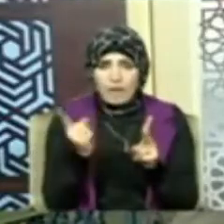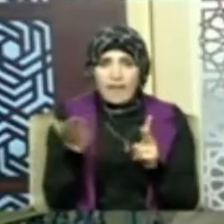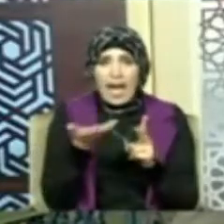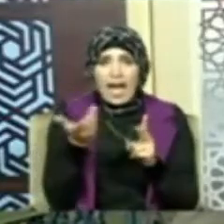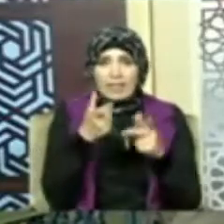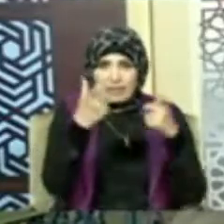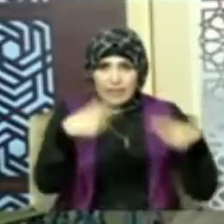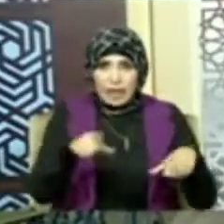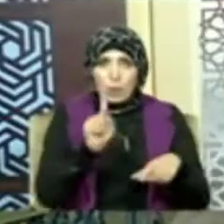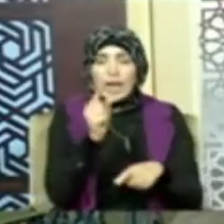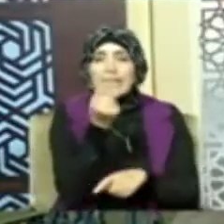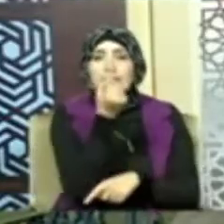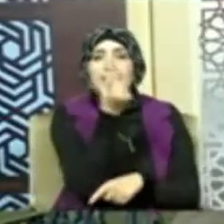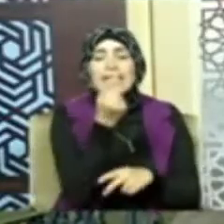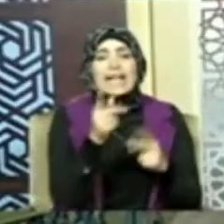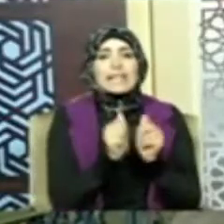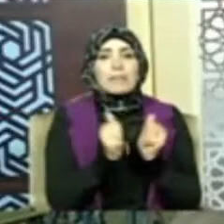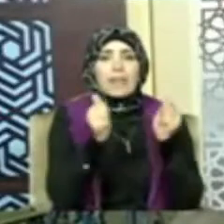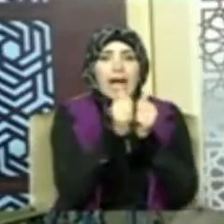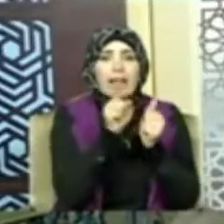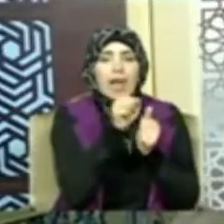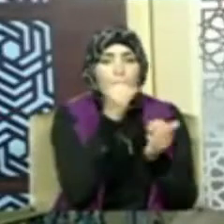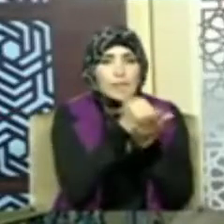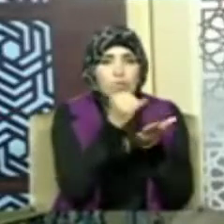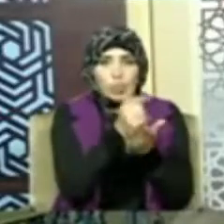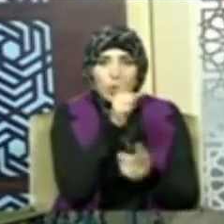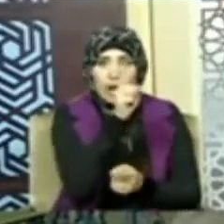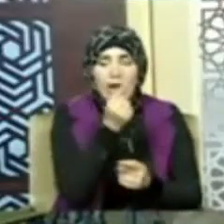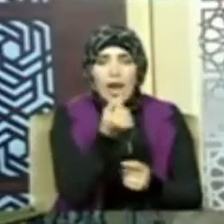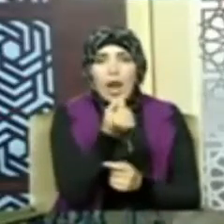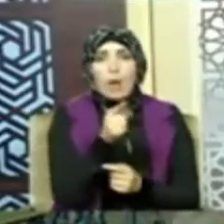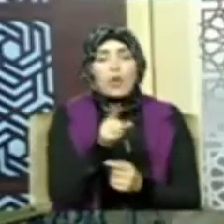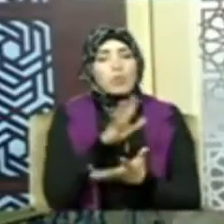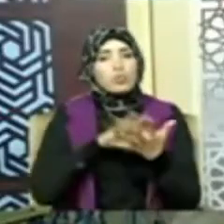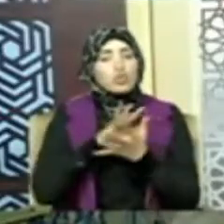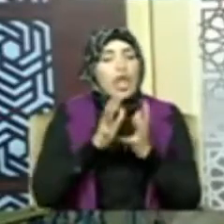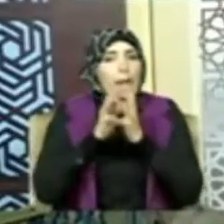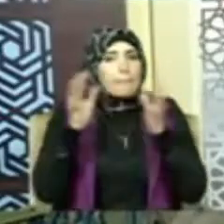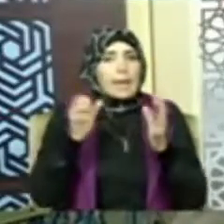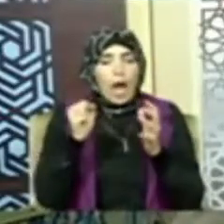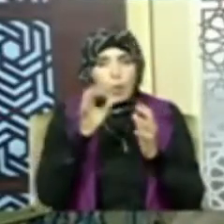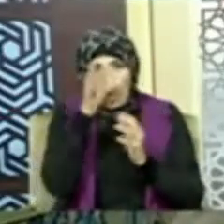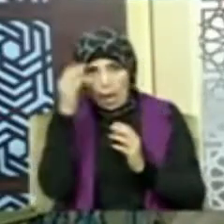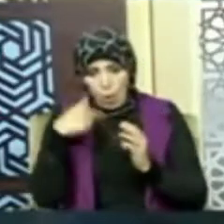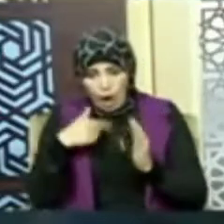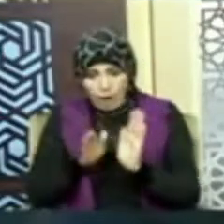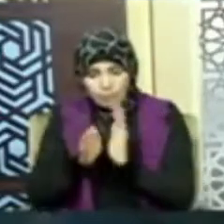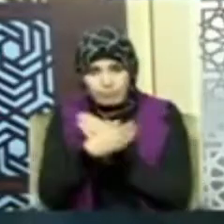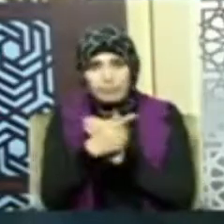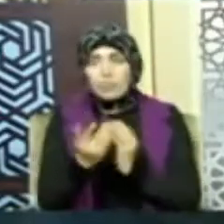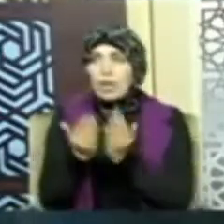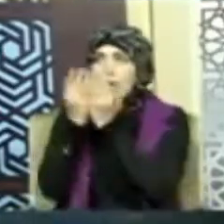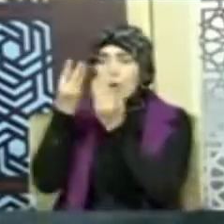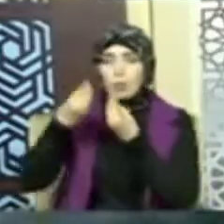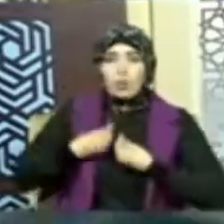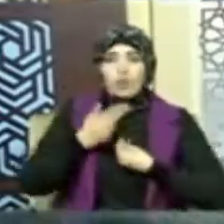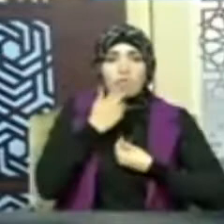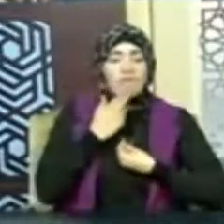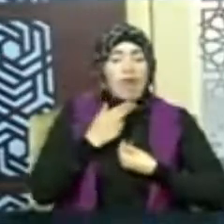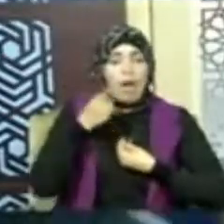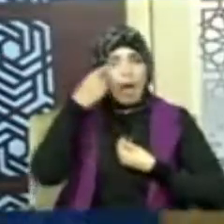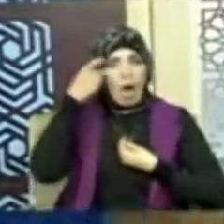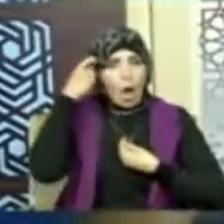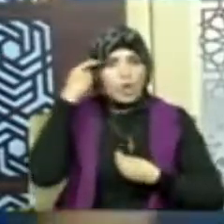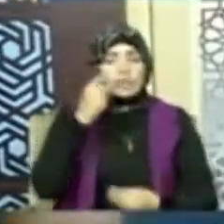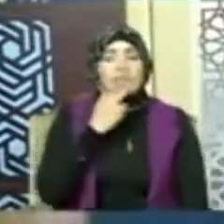وإلا لصارت الأمور إلى مشكلات كبيرة. نسأل الله أن يرزقنا وإياكم حسن الفهم، اللهم ارزقنا